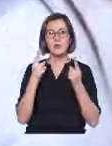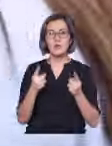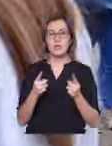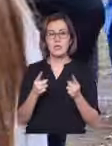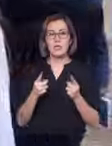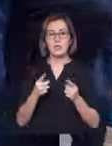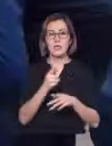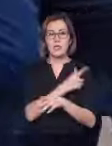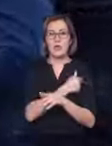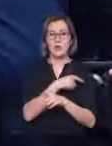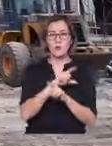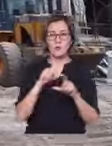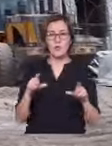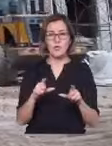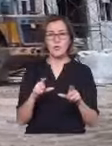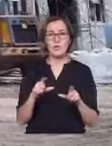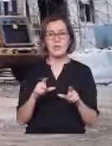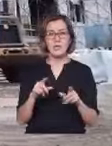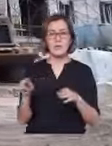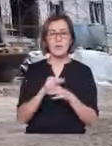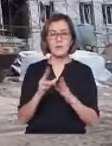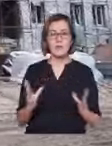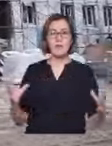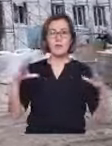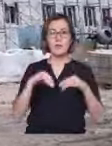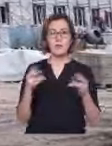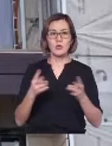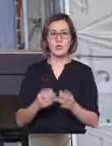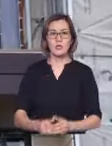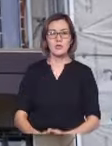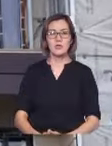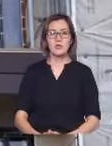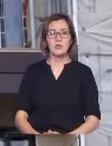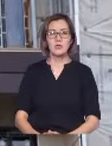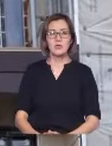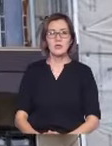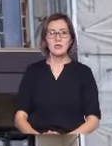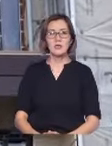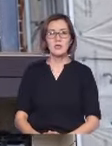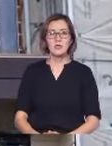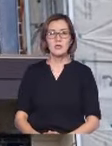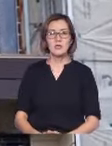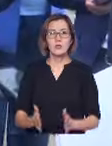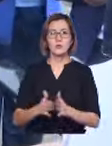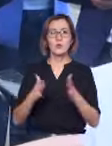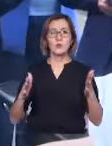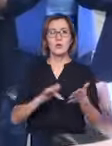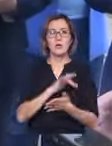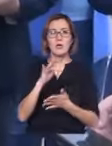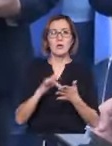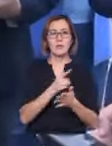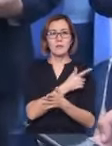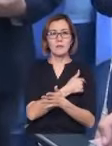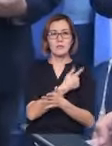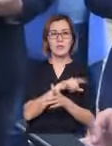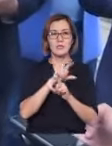Сондықтан аурухана мен емхананы біріктірген жөн деді. Как будто бір үлкен қаланың больницасы сияқты болып тұр ғой.